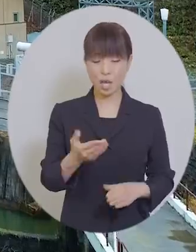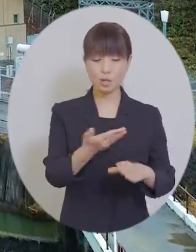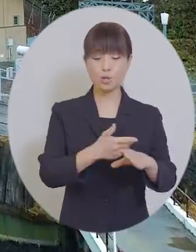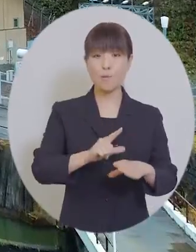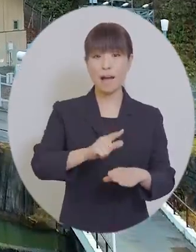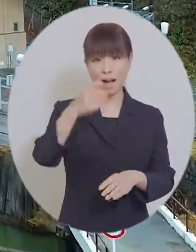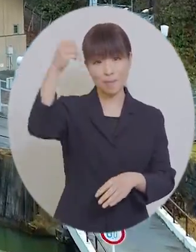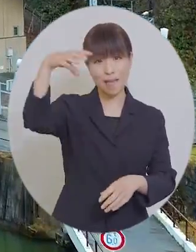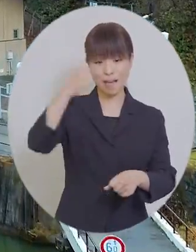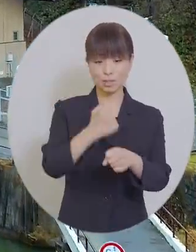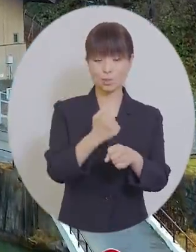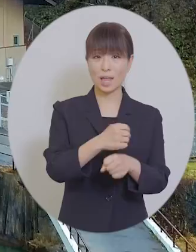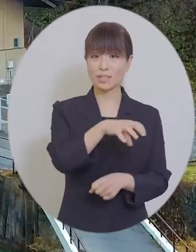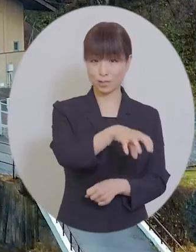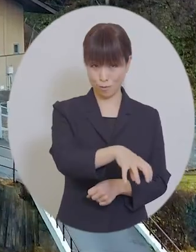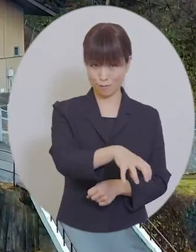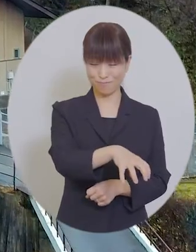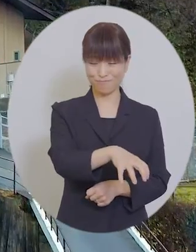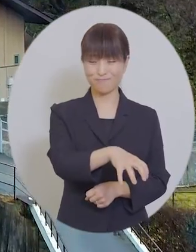沼上発電所、